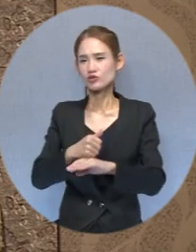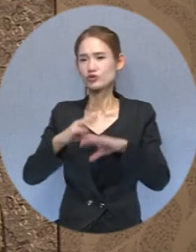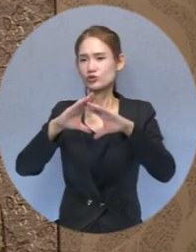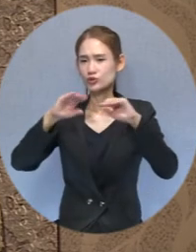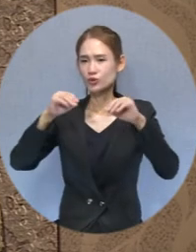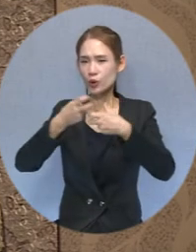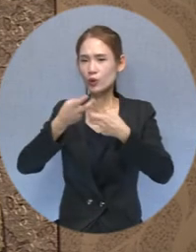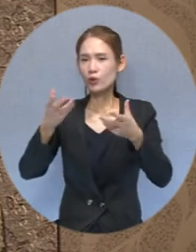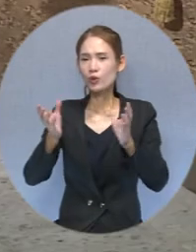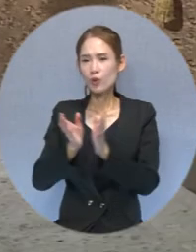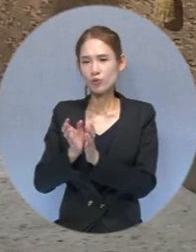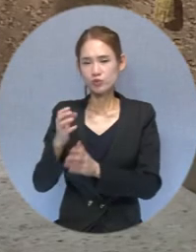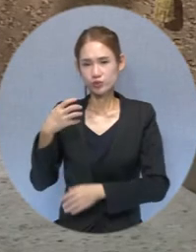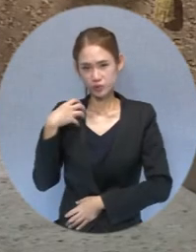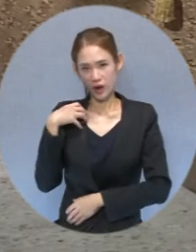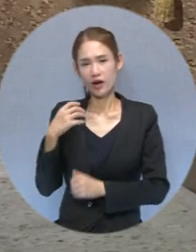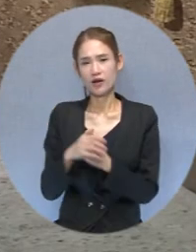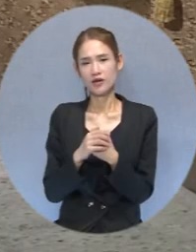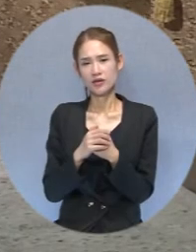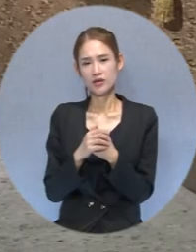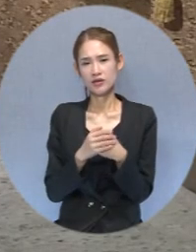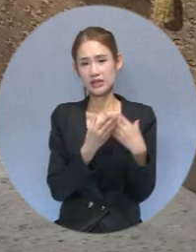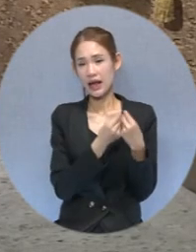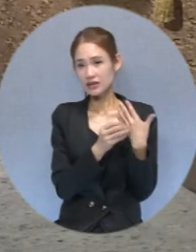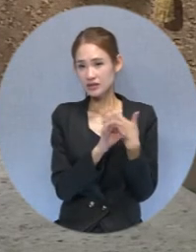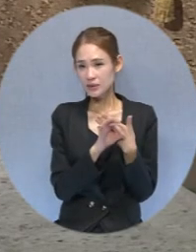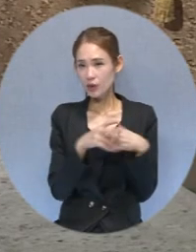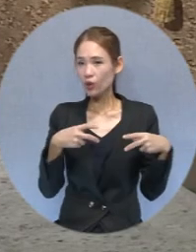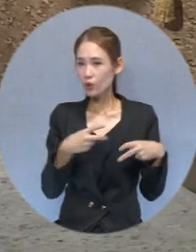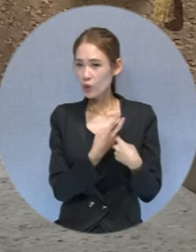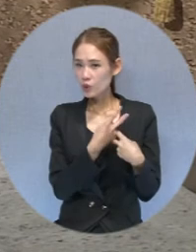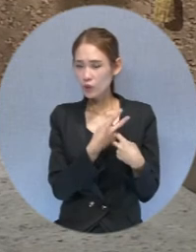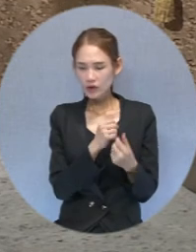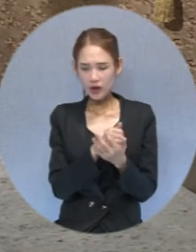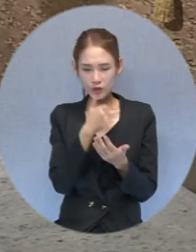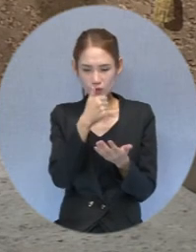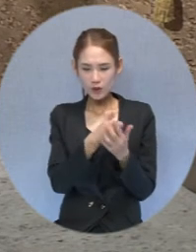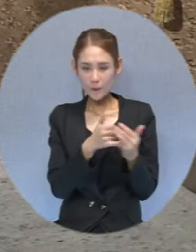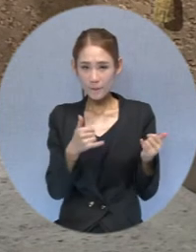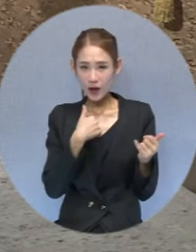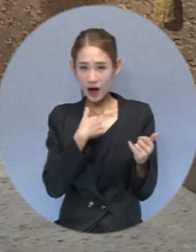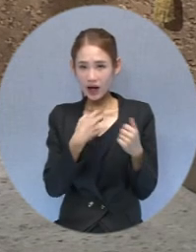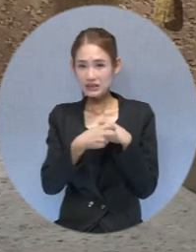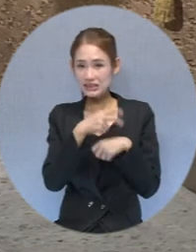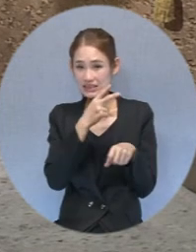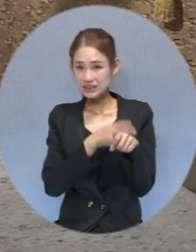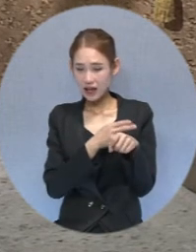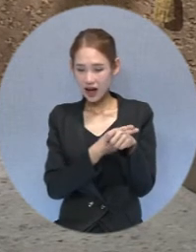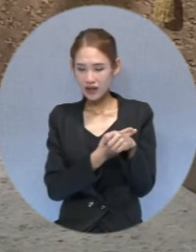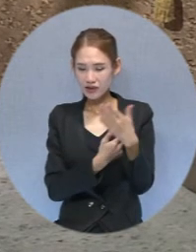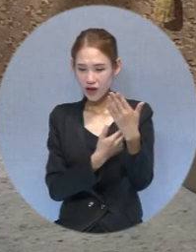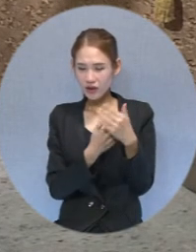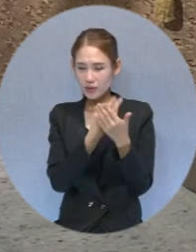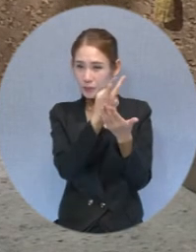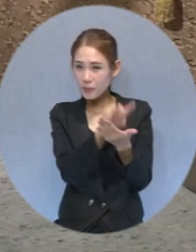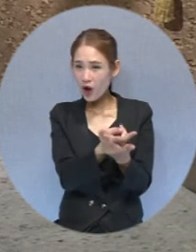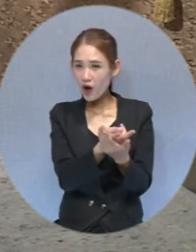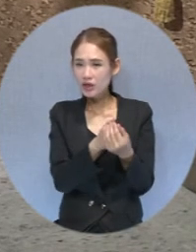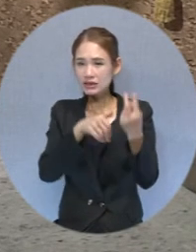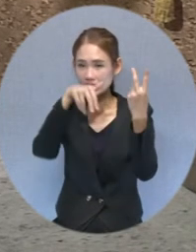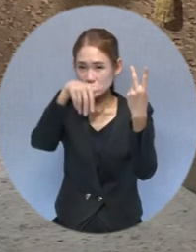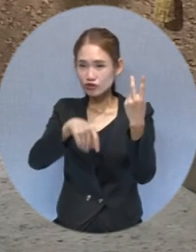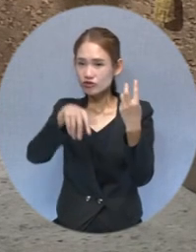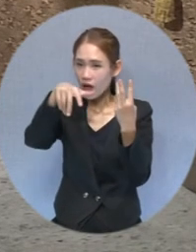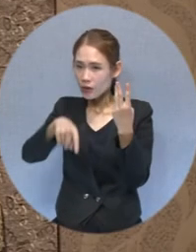아. 그 예를 들어서 교통사고 가해자가 나 의사니까 이거 전치 2주야, 3주야를 결정해